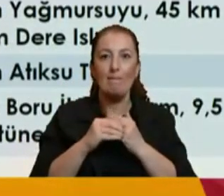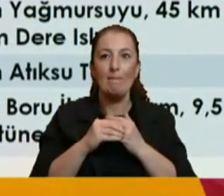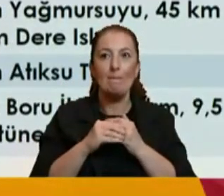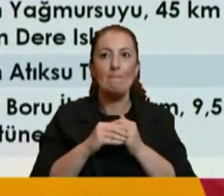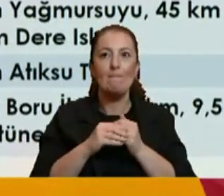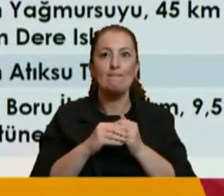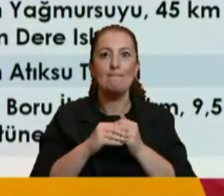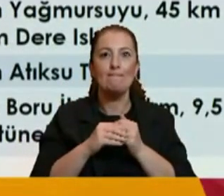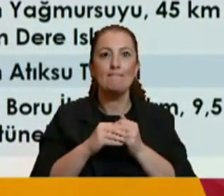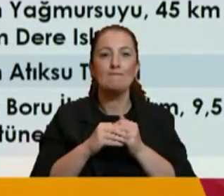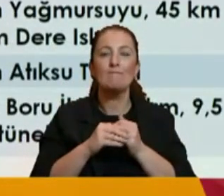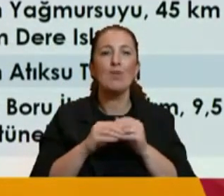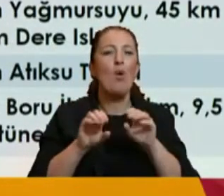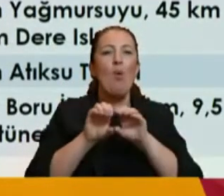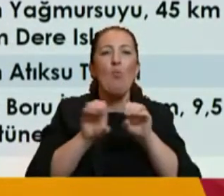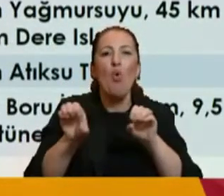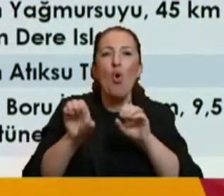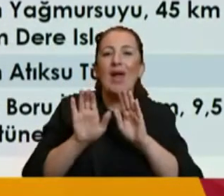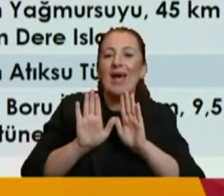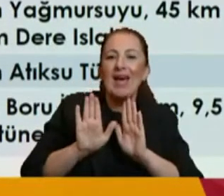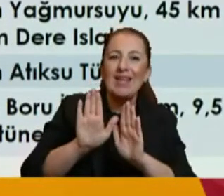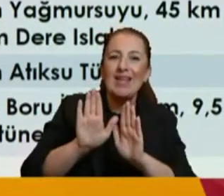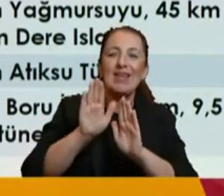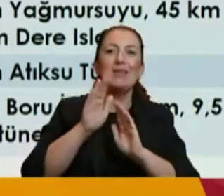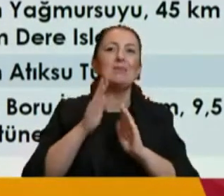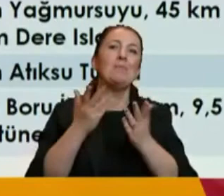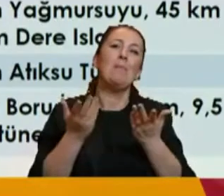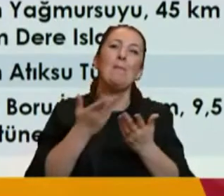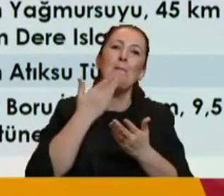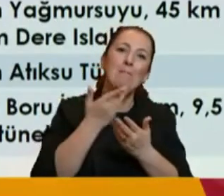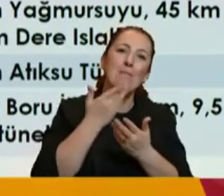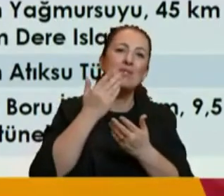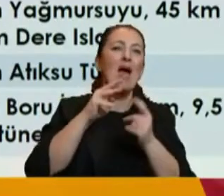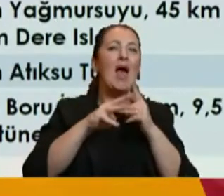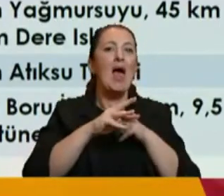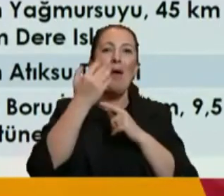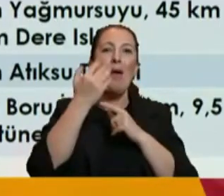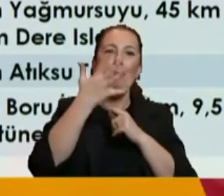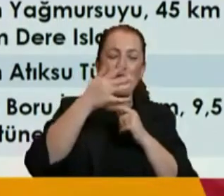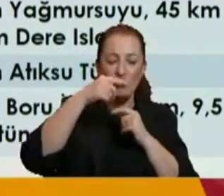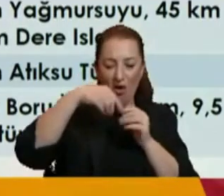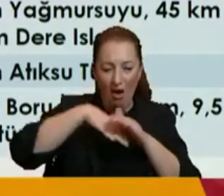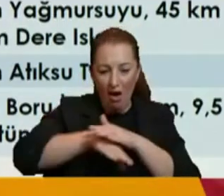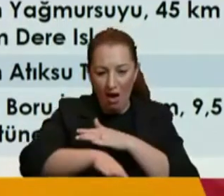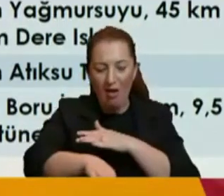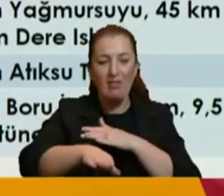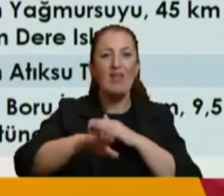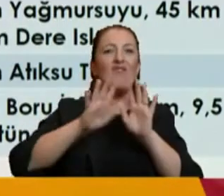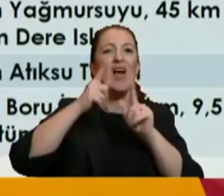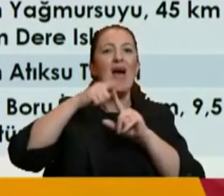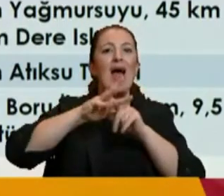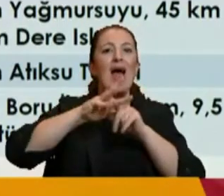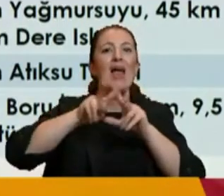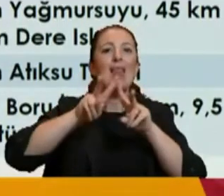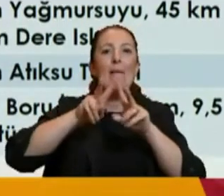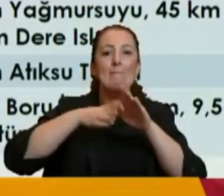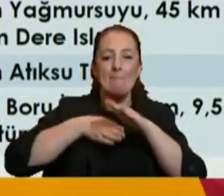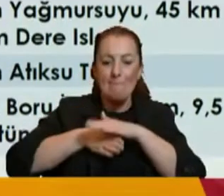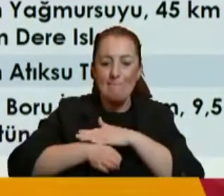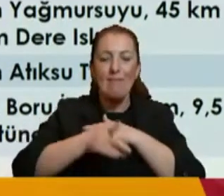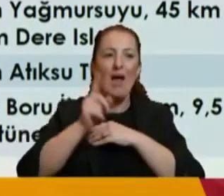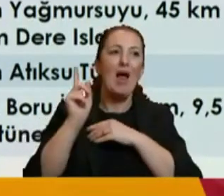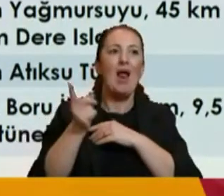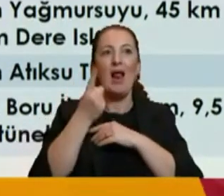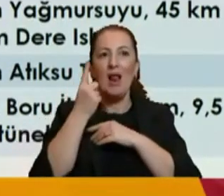bu boru itme yani Boğazı Örneğin E5 altından ya da tema altından geçiş olamıyorsa Yani